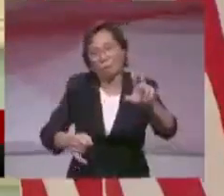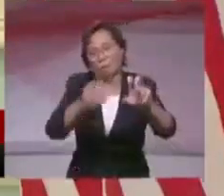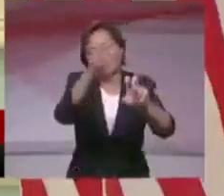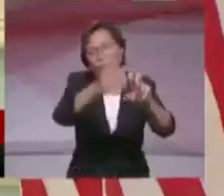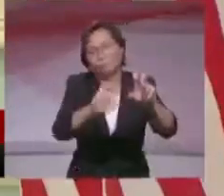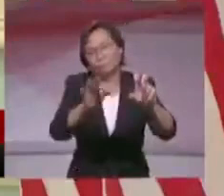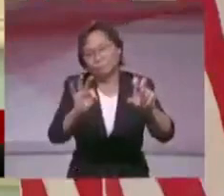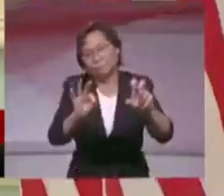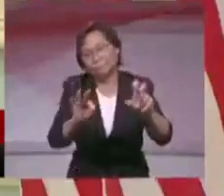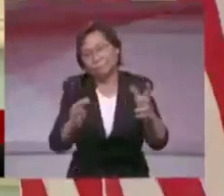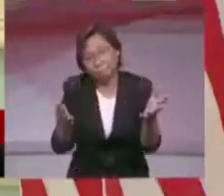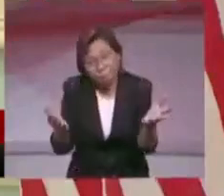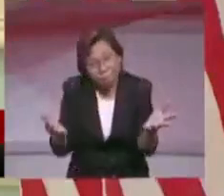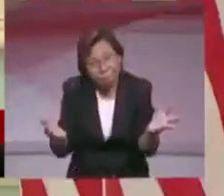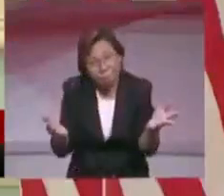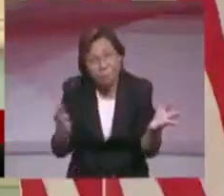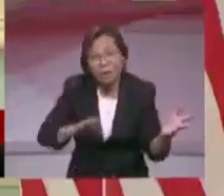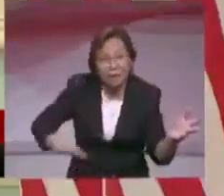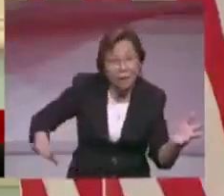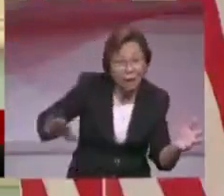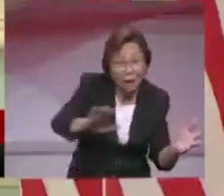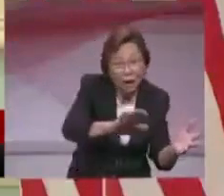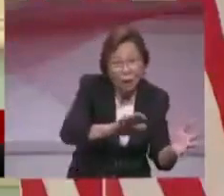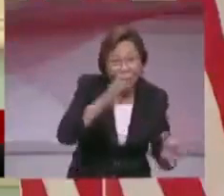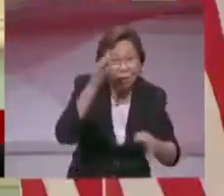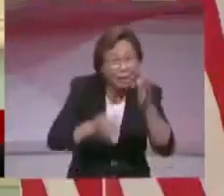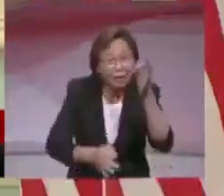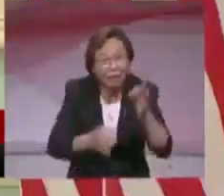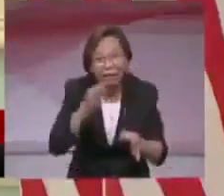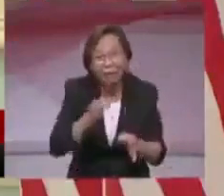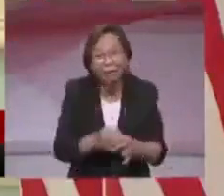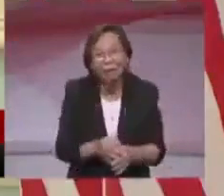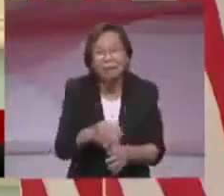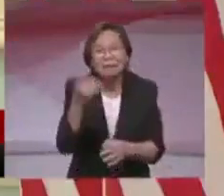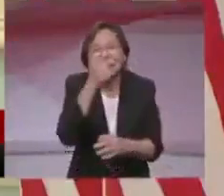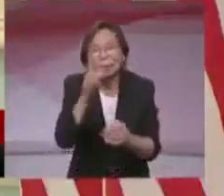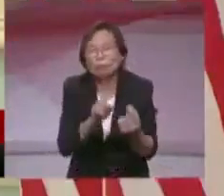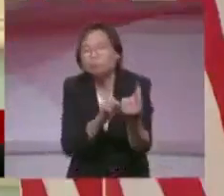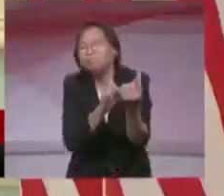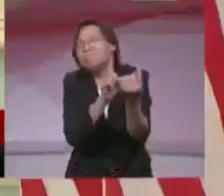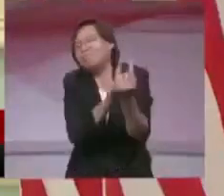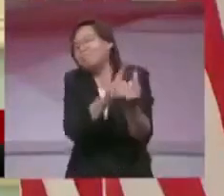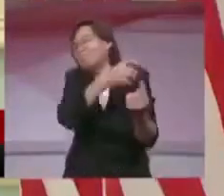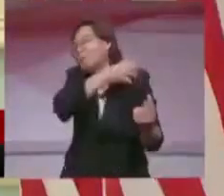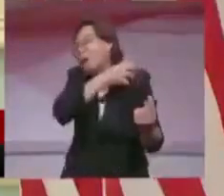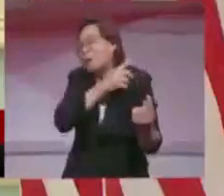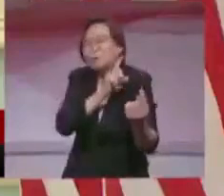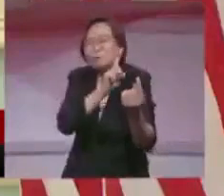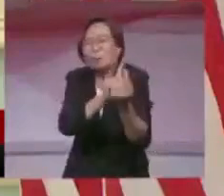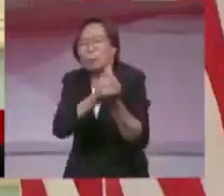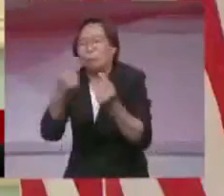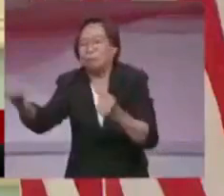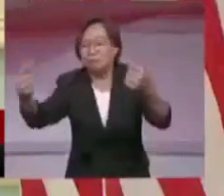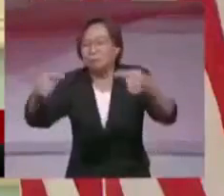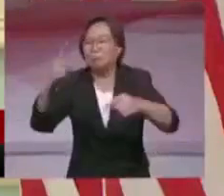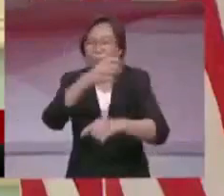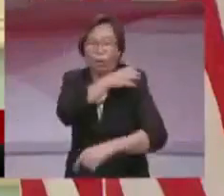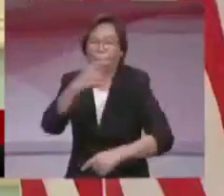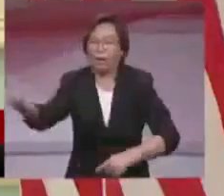September. Jadi kalau nak mengelakkan daripada bersemuka dengan pegawai-pegawai banci yang akan datang ke